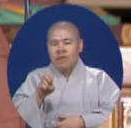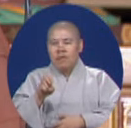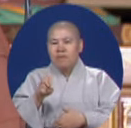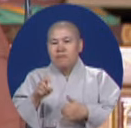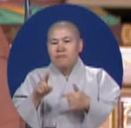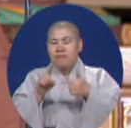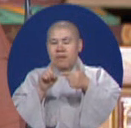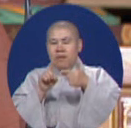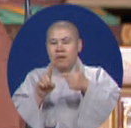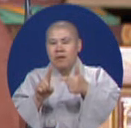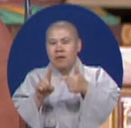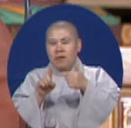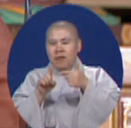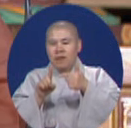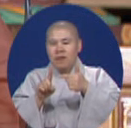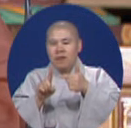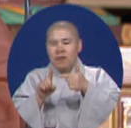요무심이로다